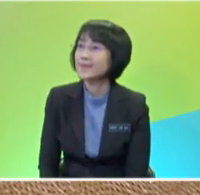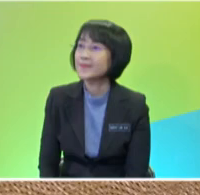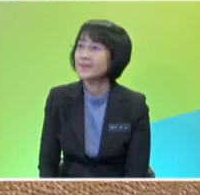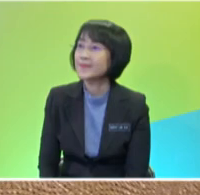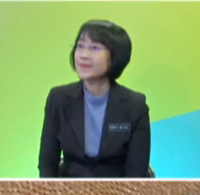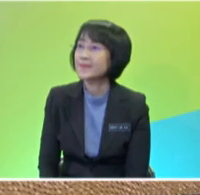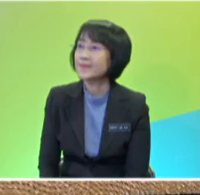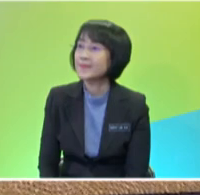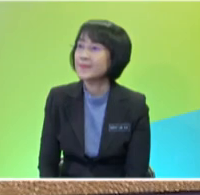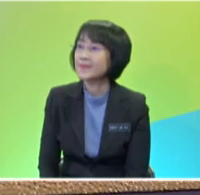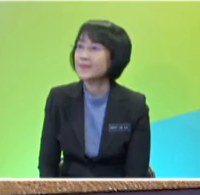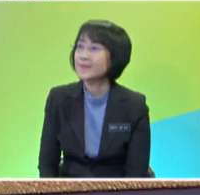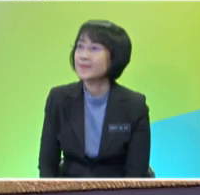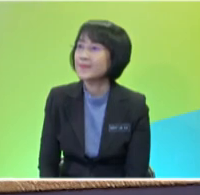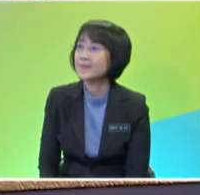mungkin